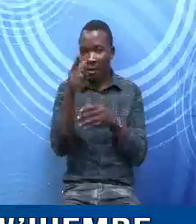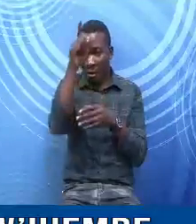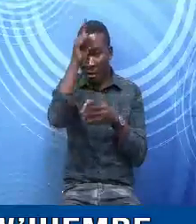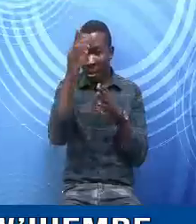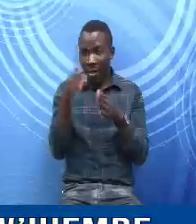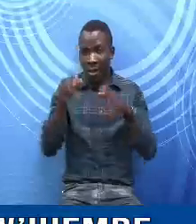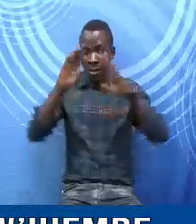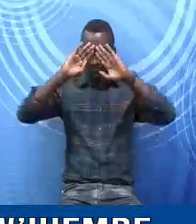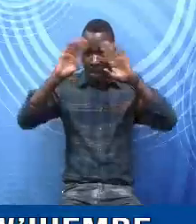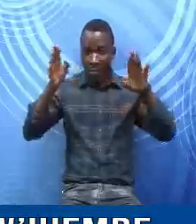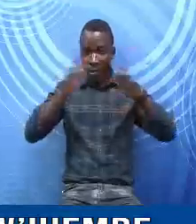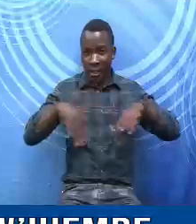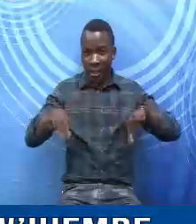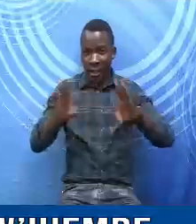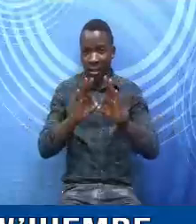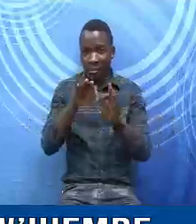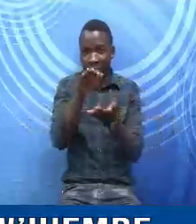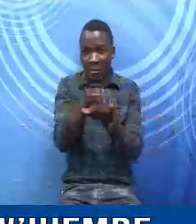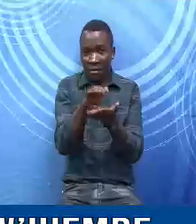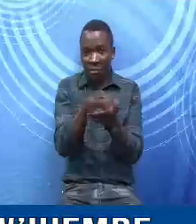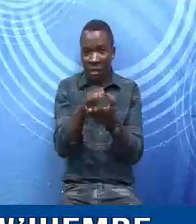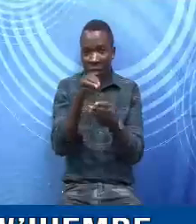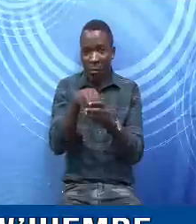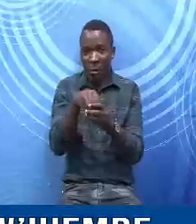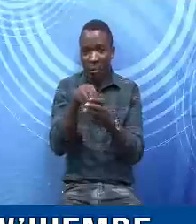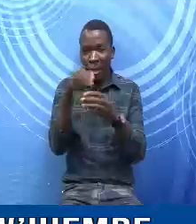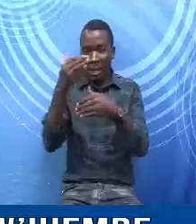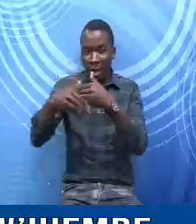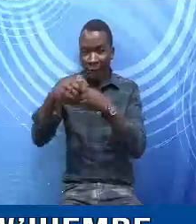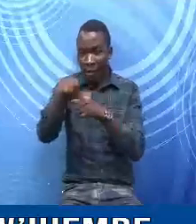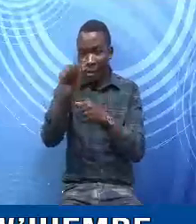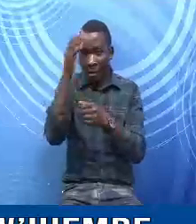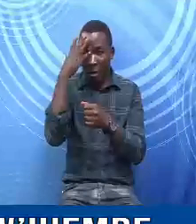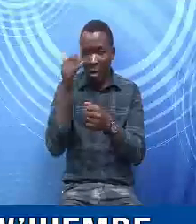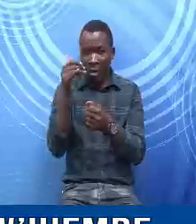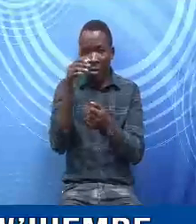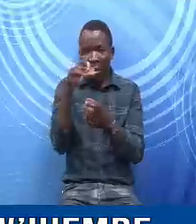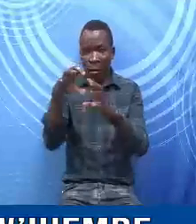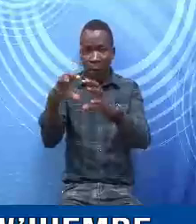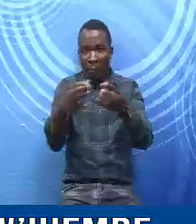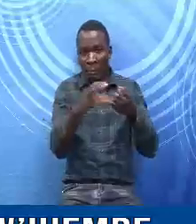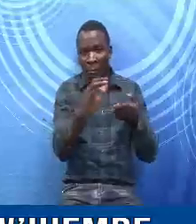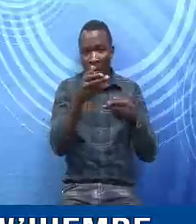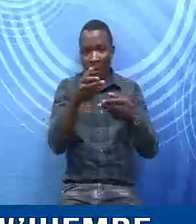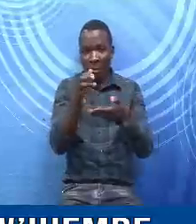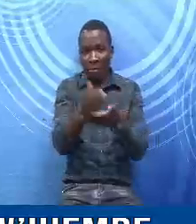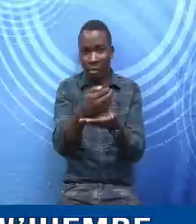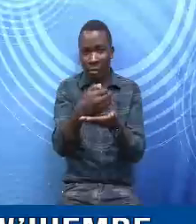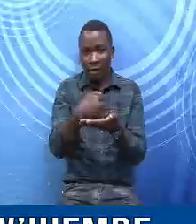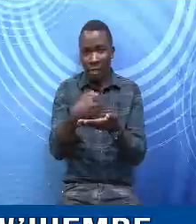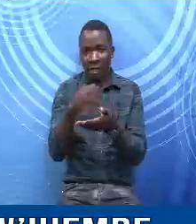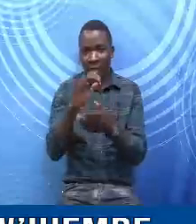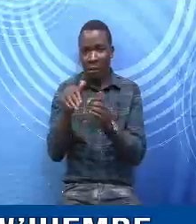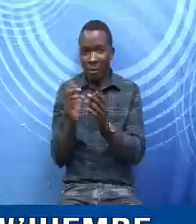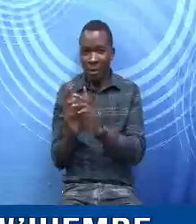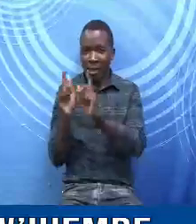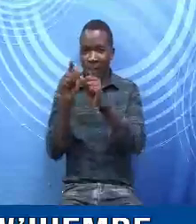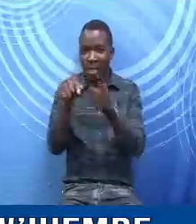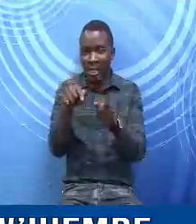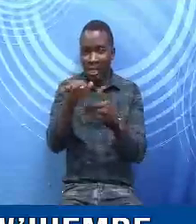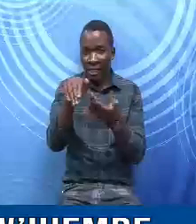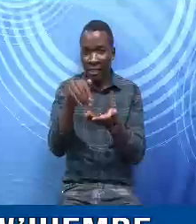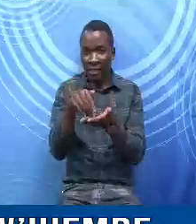mu mabanki no mu bigo by'imari bibegereye dore kumwe n'amatsinda yo kwizigama aba baturage bibumbiyemo yayobotse ibigo by'imari aho amafaranga yabo abafite